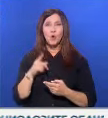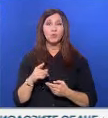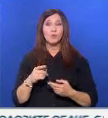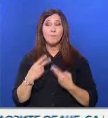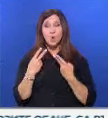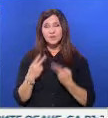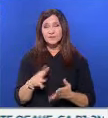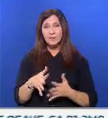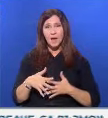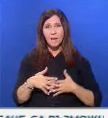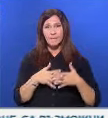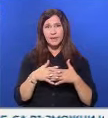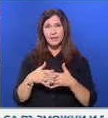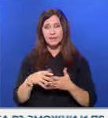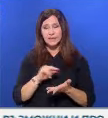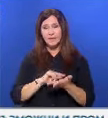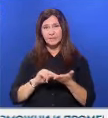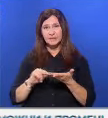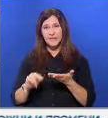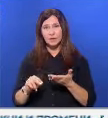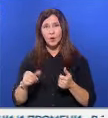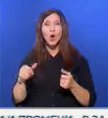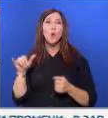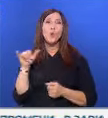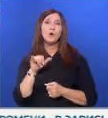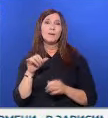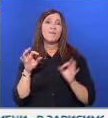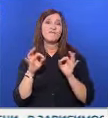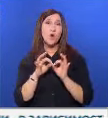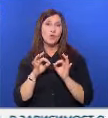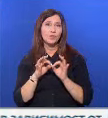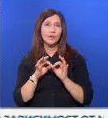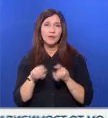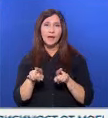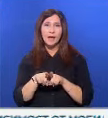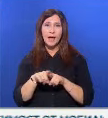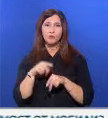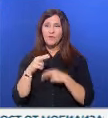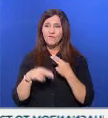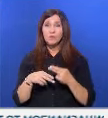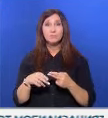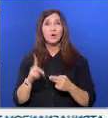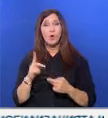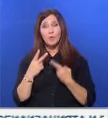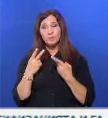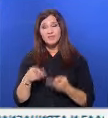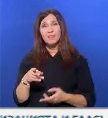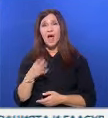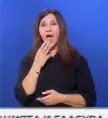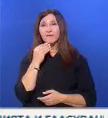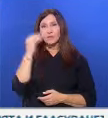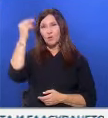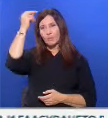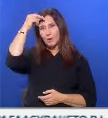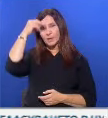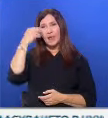посветен на американския писател Уилям Фолкнер, както и филм, който е посветен на евреите от